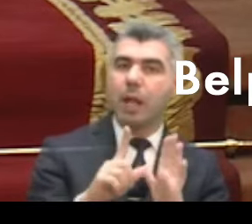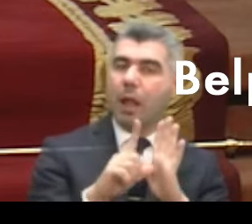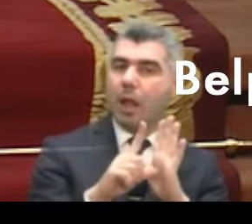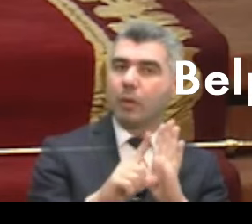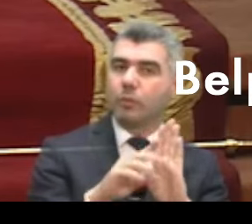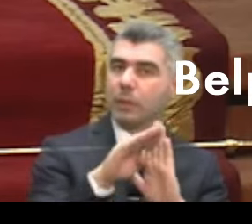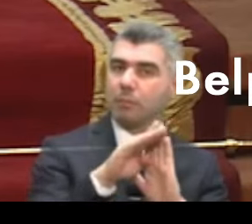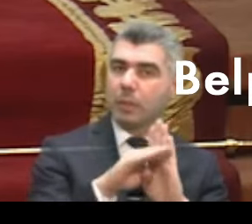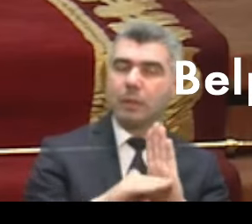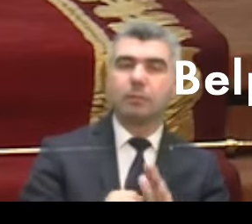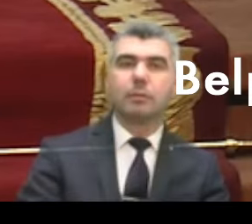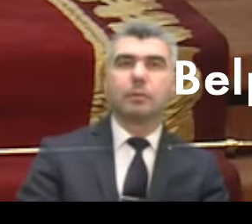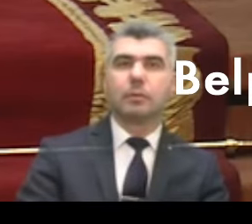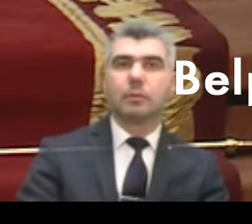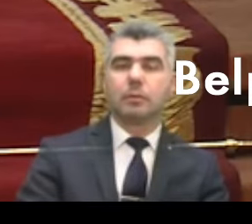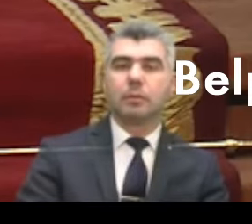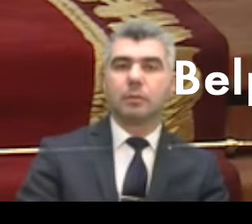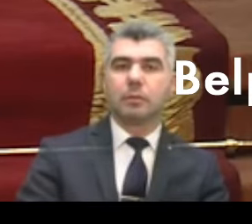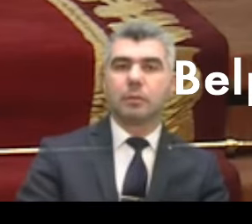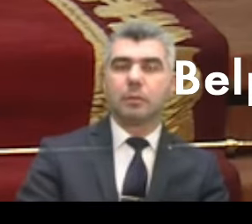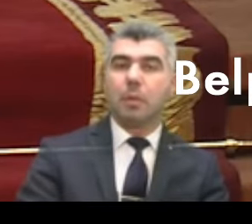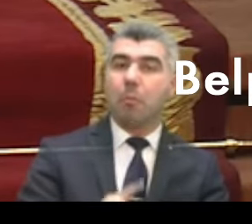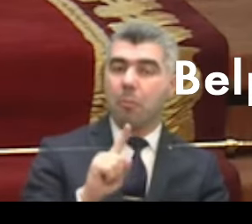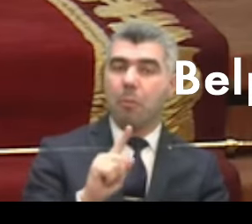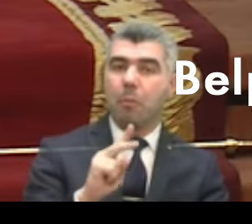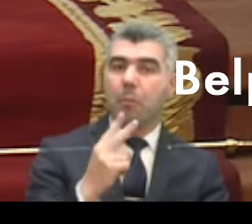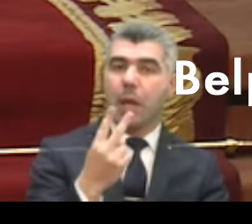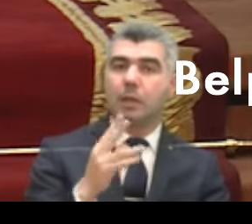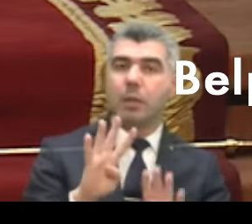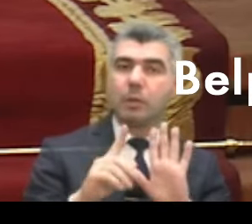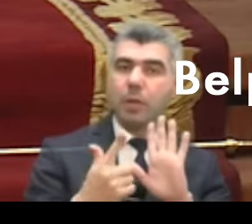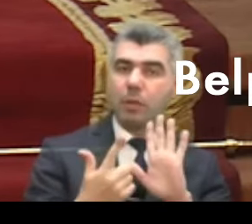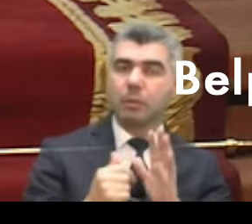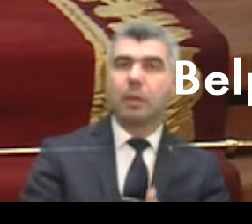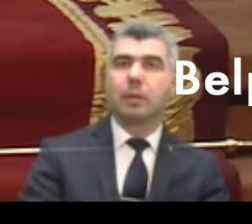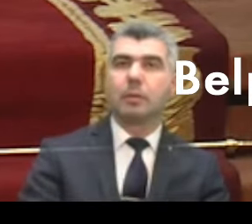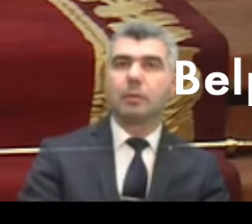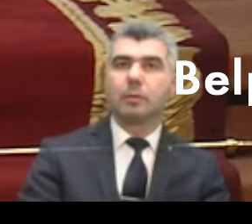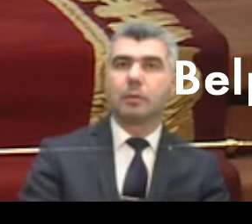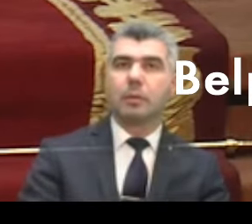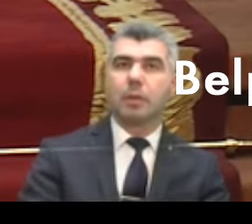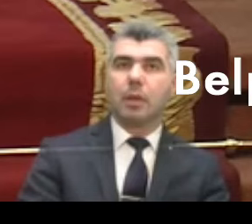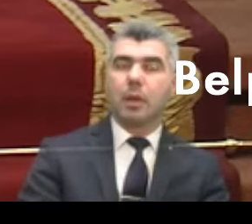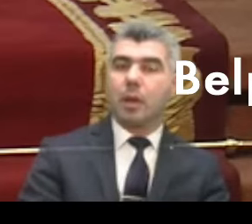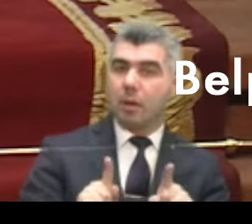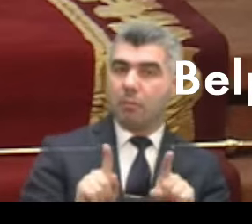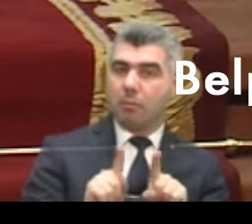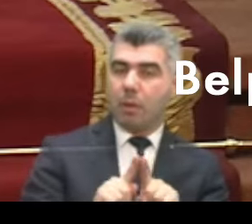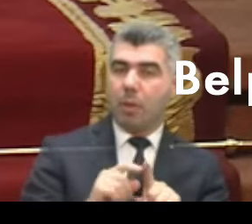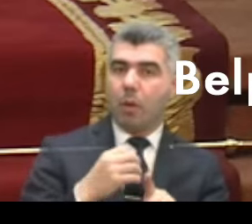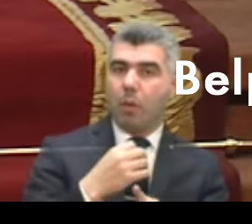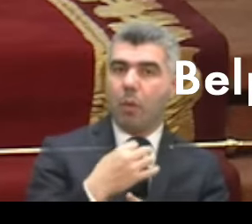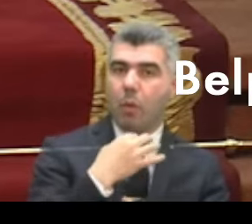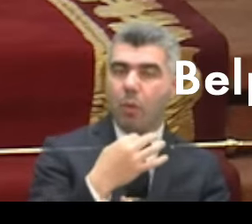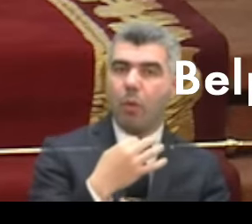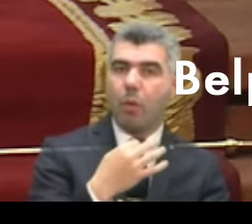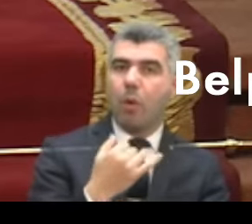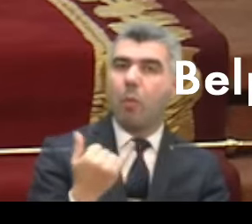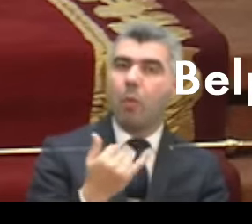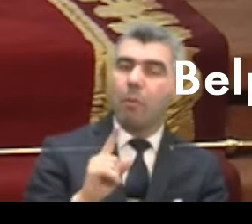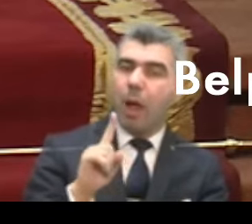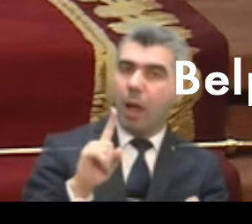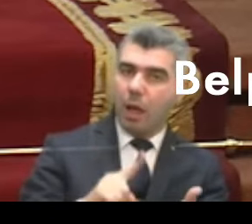الداخلي اما ما يتعلق بماده 278 فان الامر يتعلق بوجوب